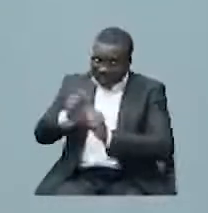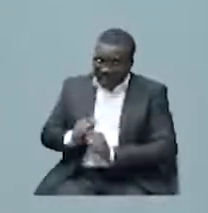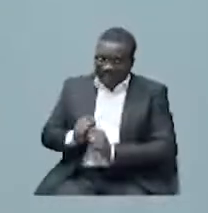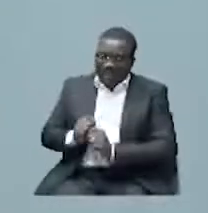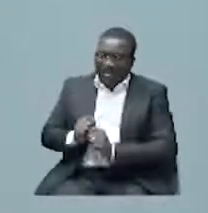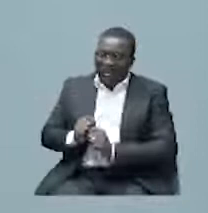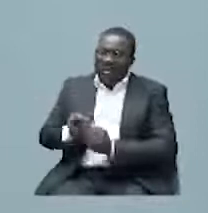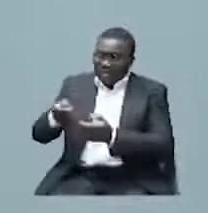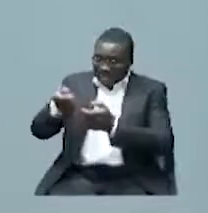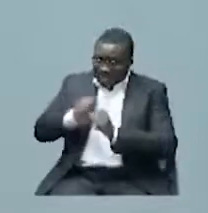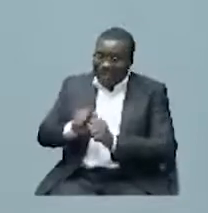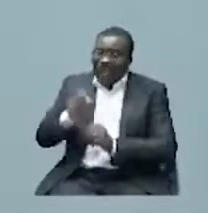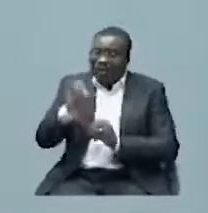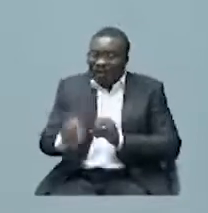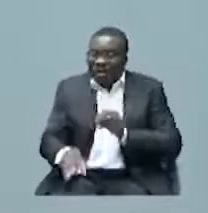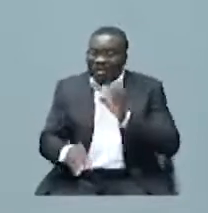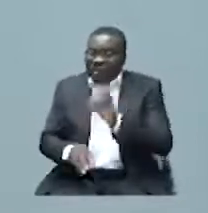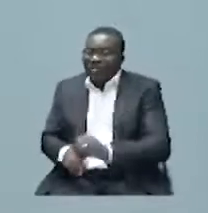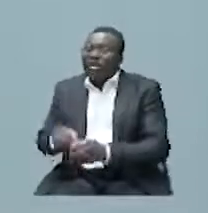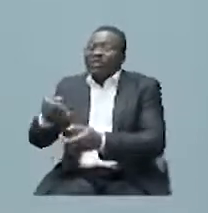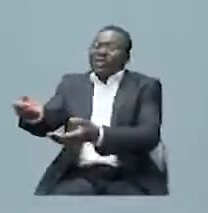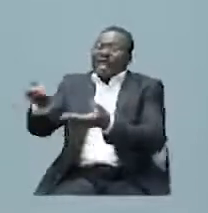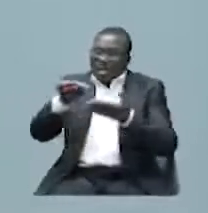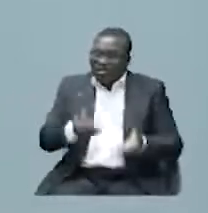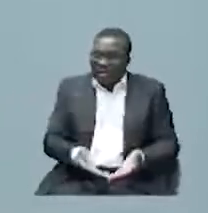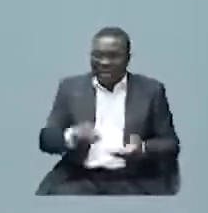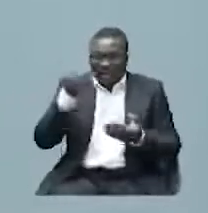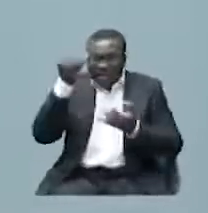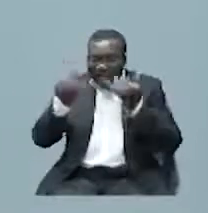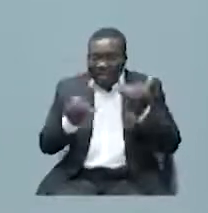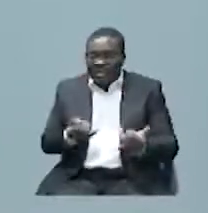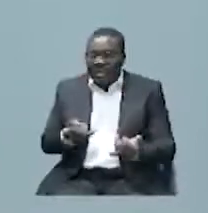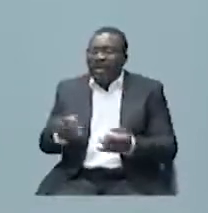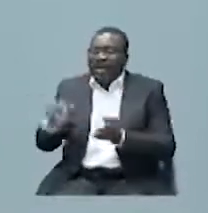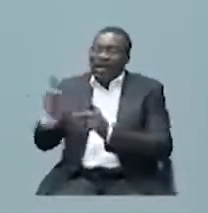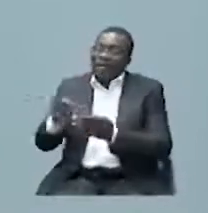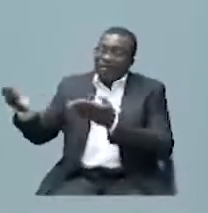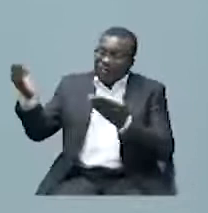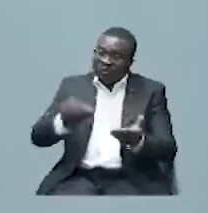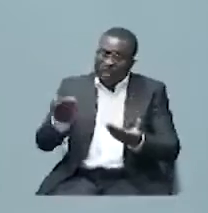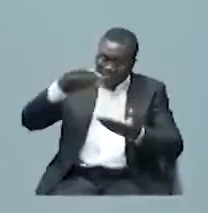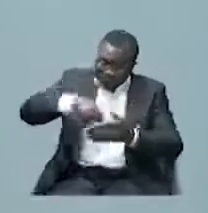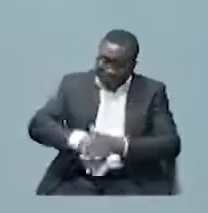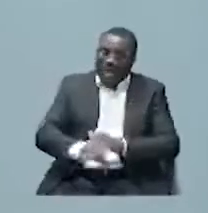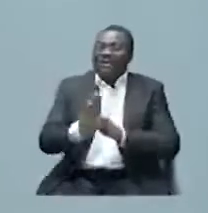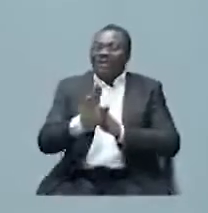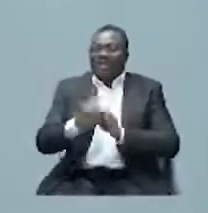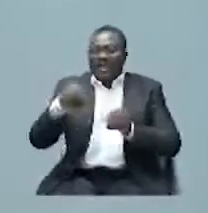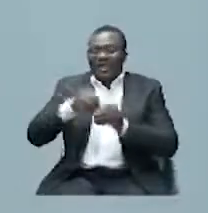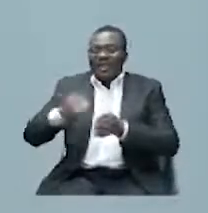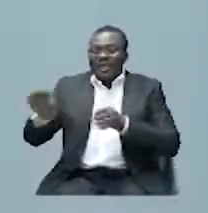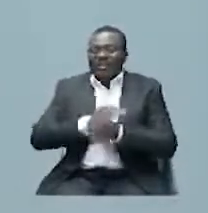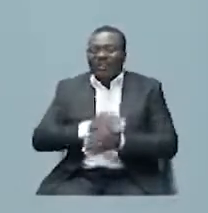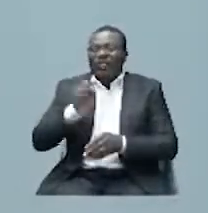cela attire l'entrepreneuriat, cela attire des innovations. Donc, des gens viennent, les investissent et s'emploient à rentrer dans le formel, dans le secteur. Donc, vous ne perdez rien